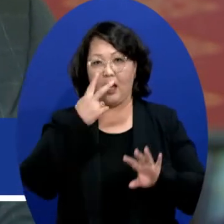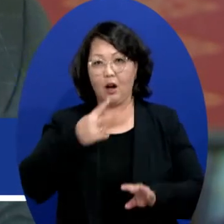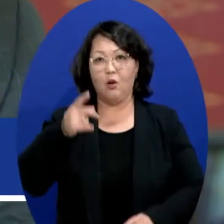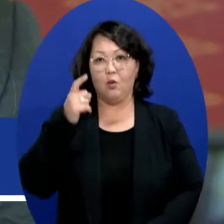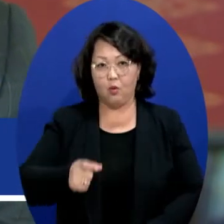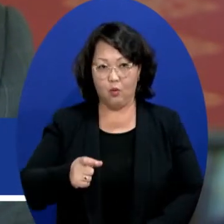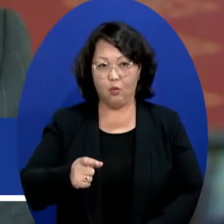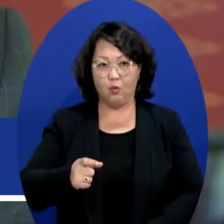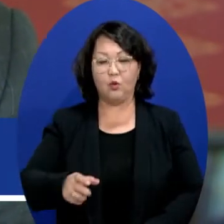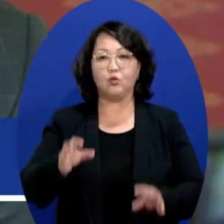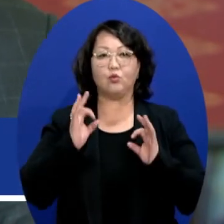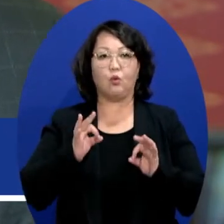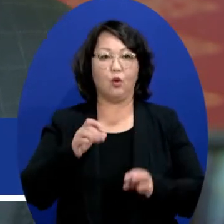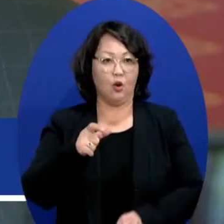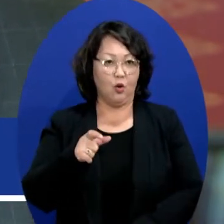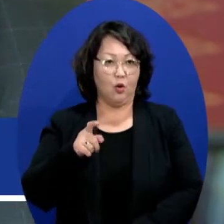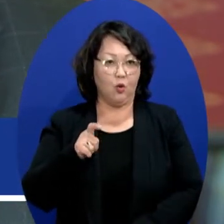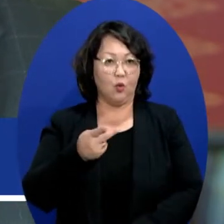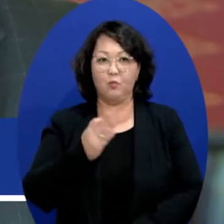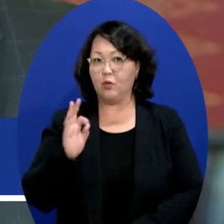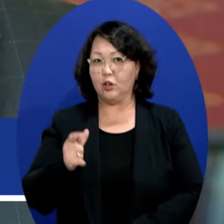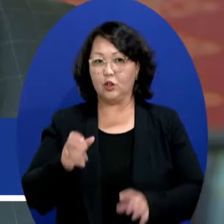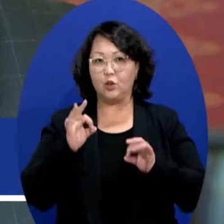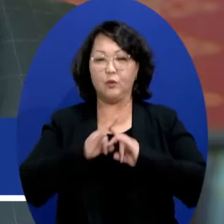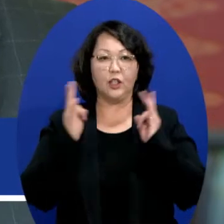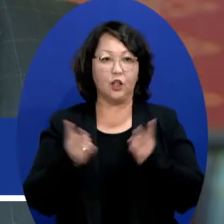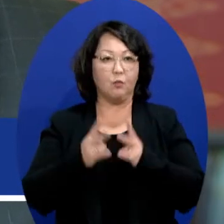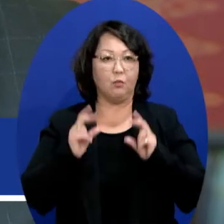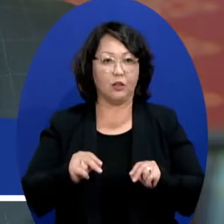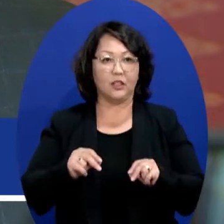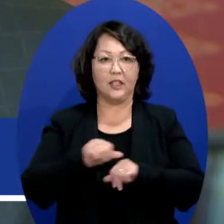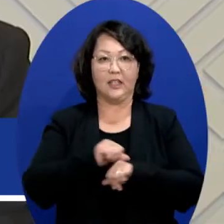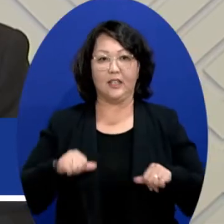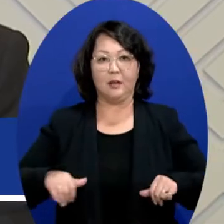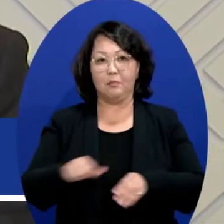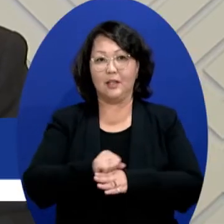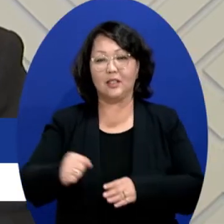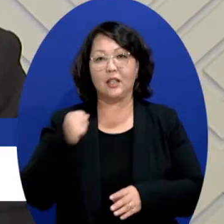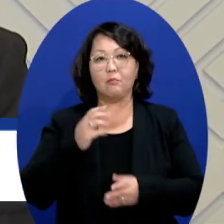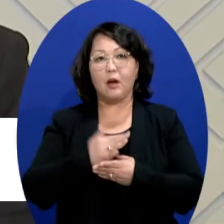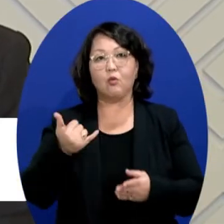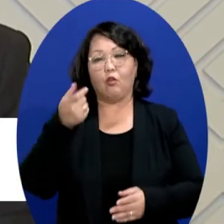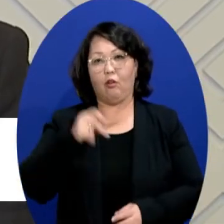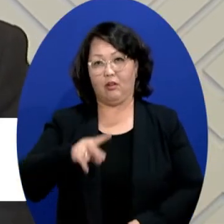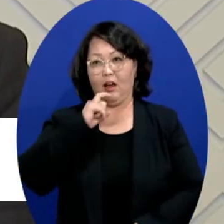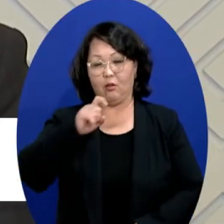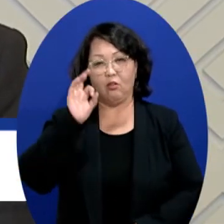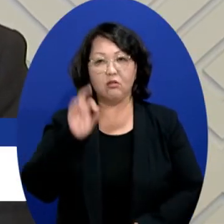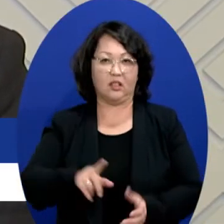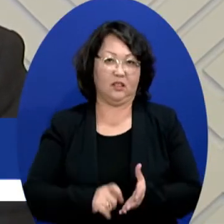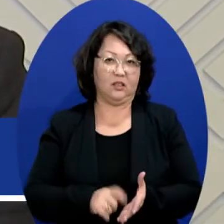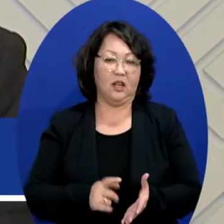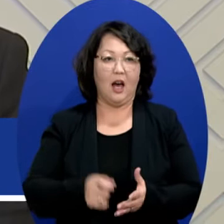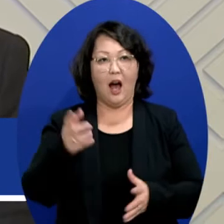хүмүүнлэг иргэний нийгэм байгуулах эрхэн болгож бэлдэж чадсан уу гэдгээ одоо онцлох хэрэгтэй. Хамгийн гол нь хамтын ажиллагаа. Одоо жишээ